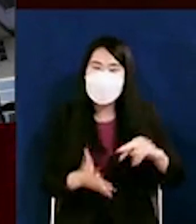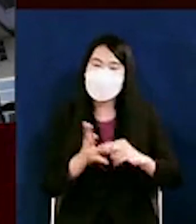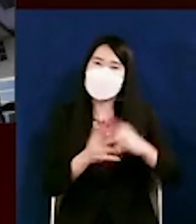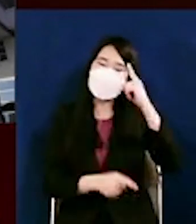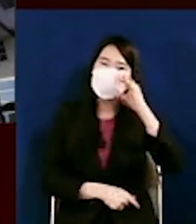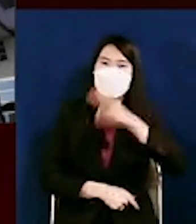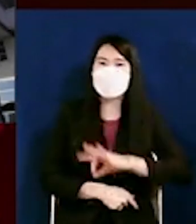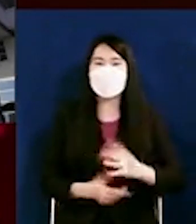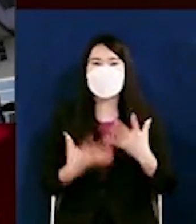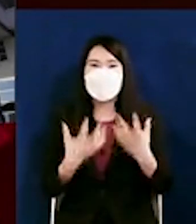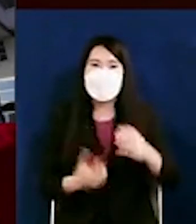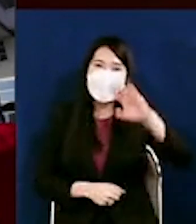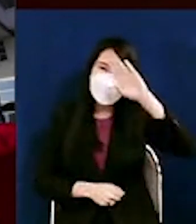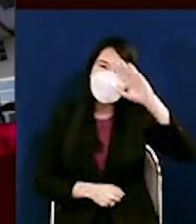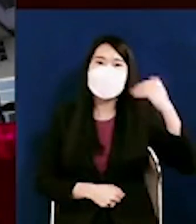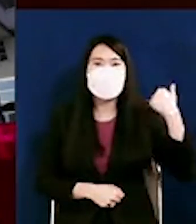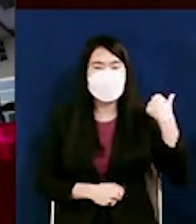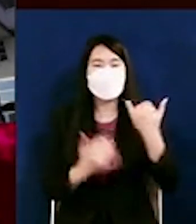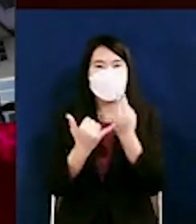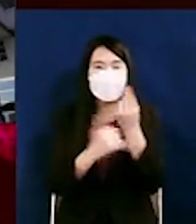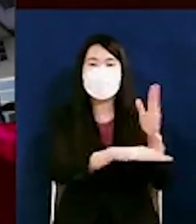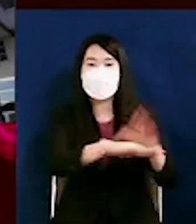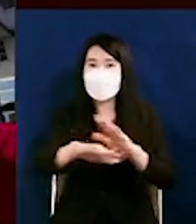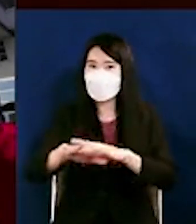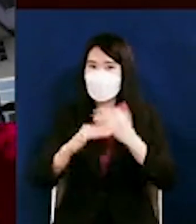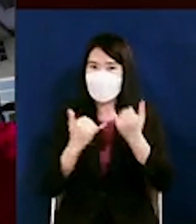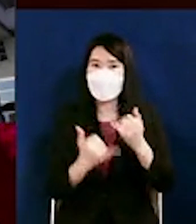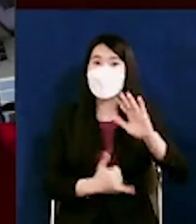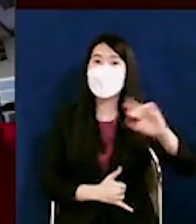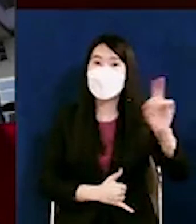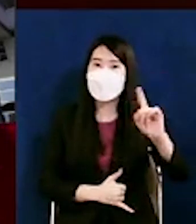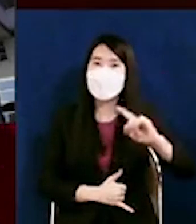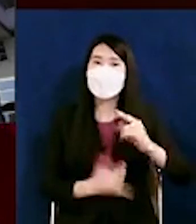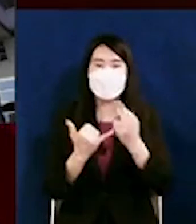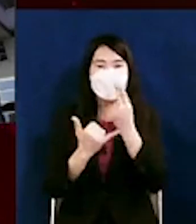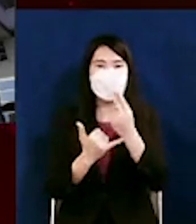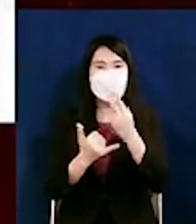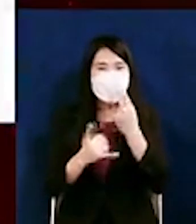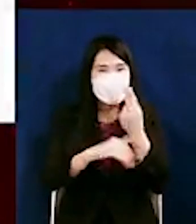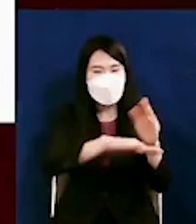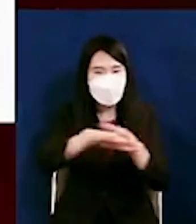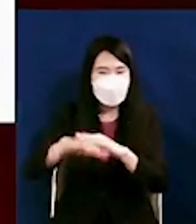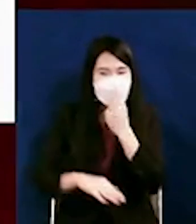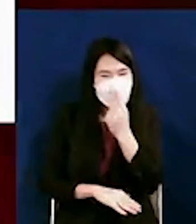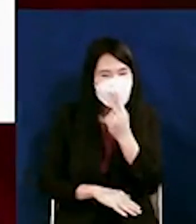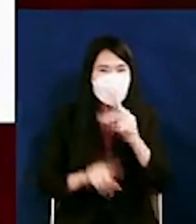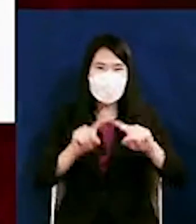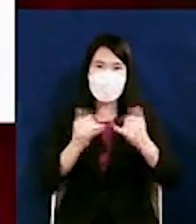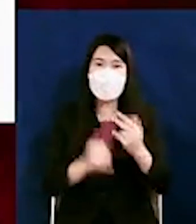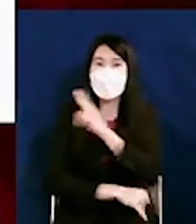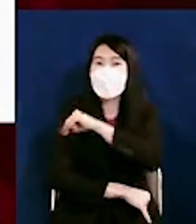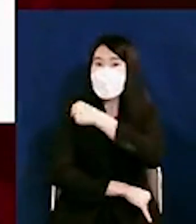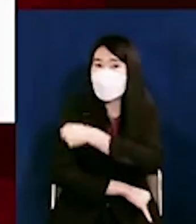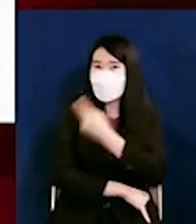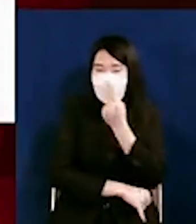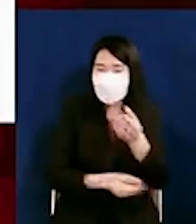าเดิมนะครับอันนี้เป็นเรื่องซึ่ง เกิดขึ้นในระบบการเฝ้าระวังแล้วเราสามารถตรวจจับได้